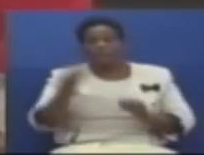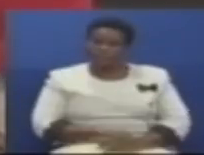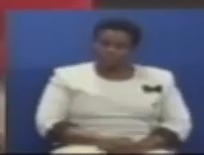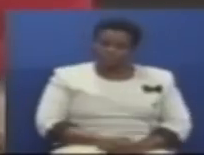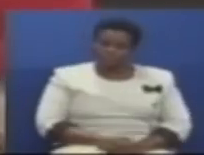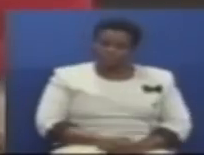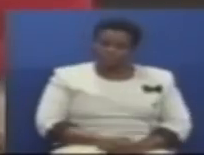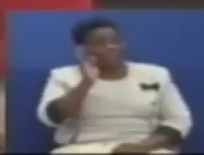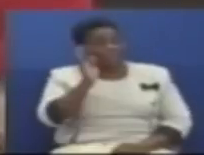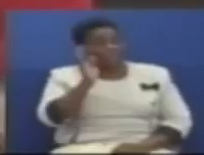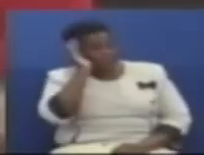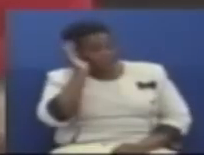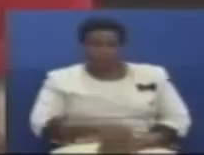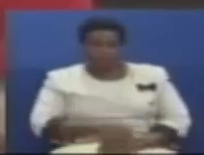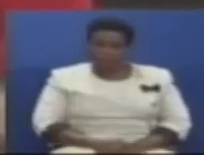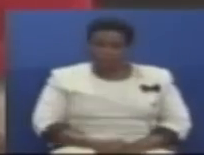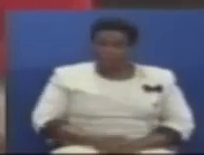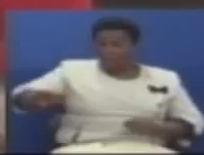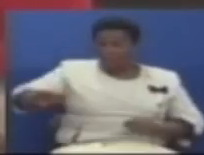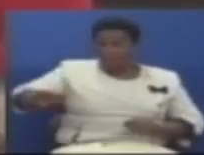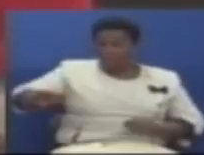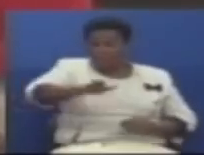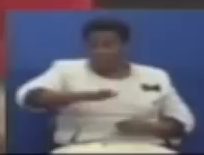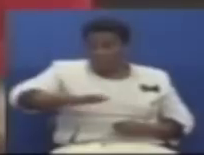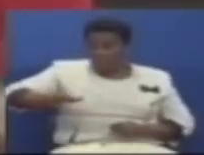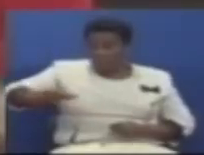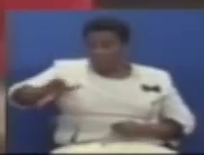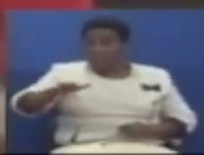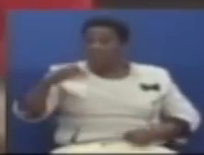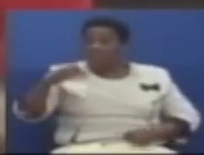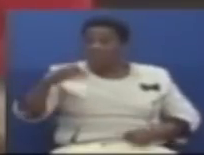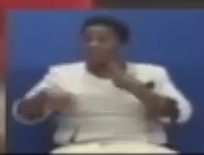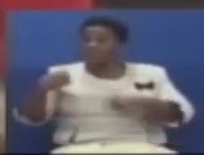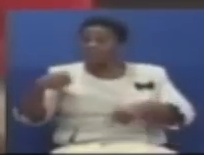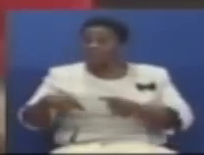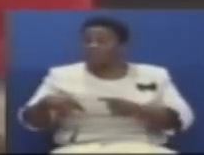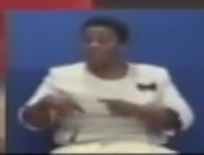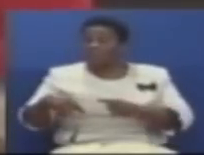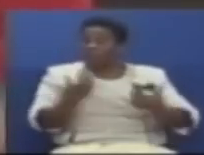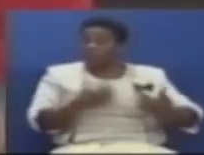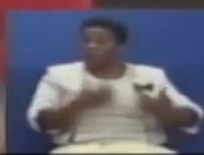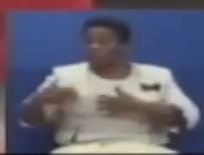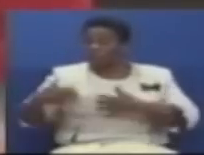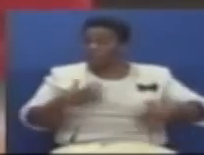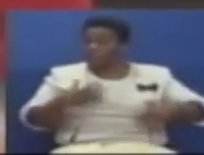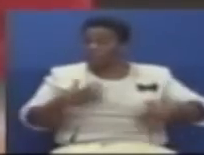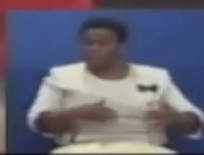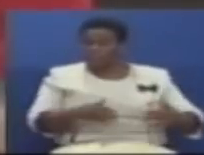sikivu, huu uwanja wa siasa huu kama tukiuchezea uchezea, huu hali itakuwa mbaya sana katika nchi.